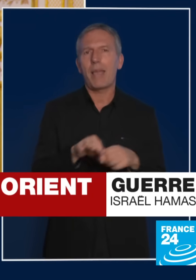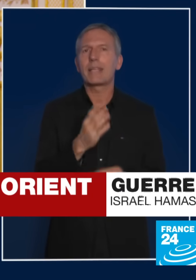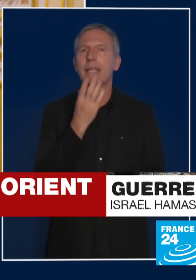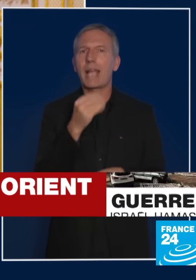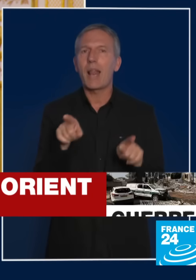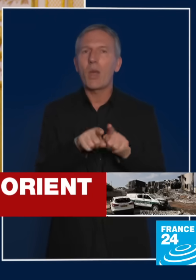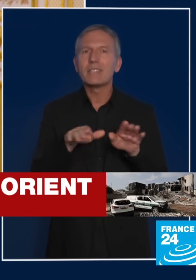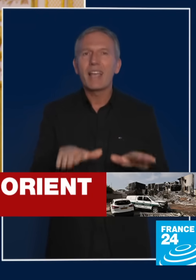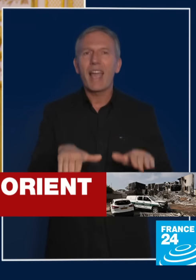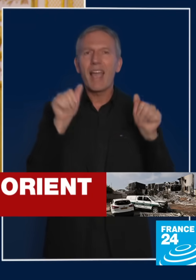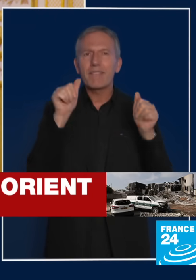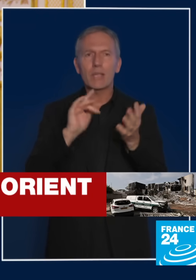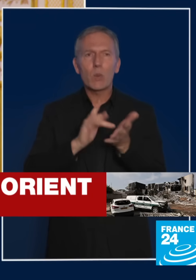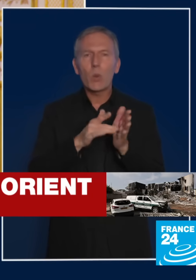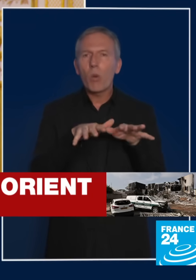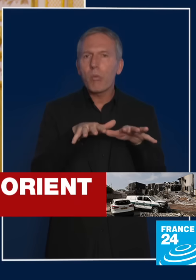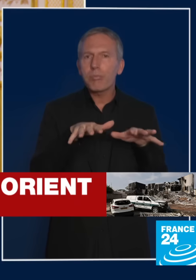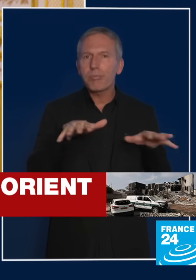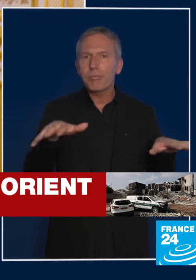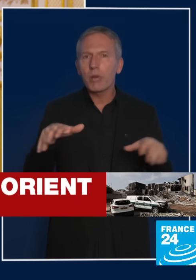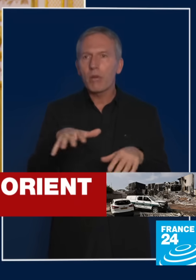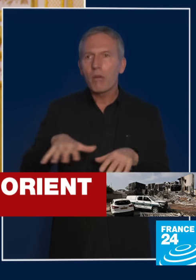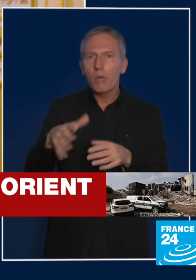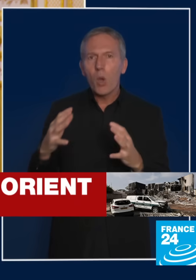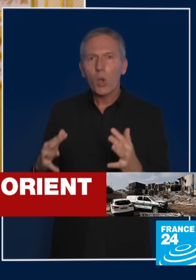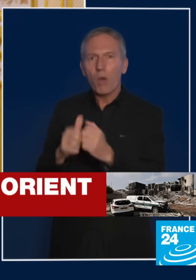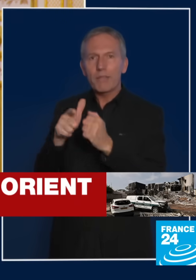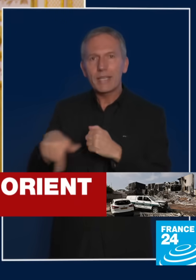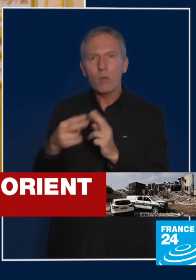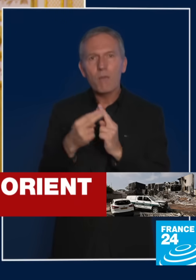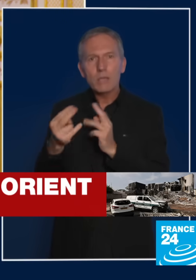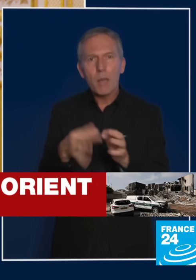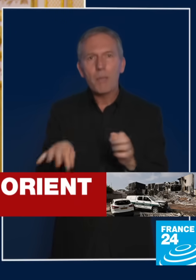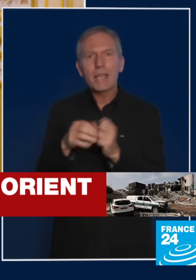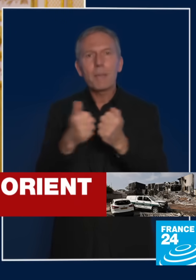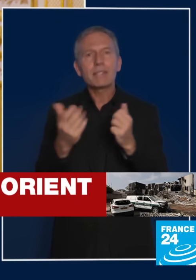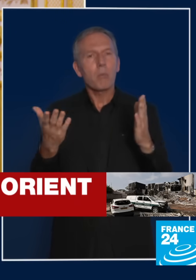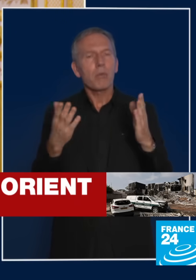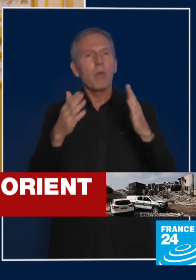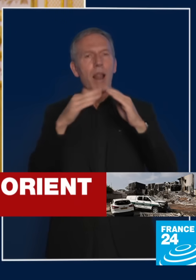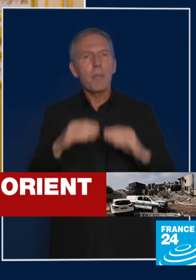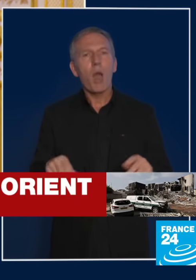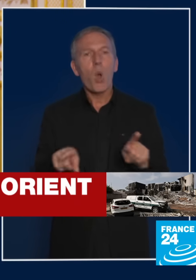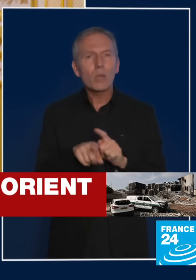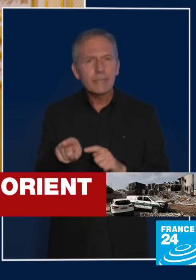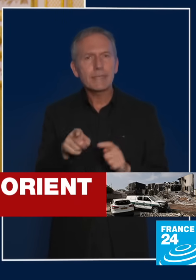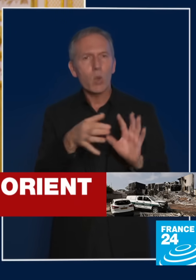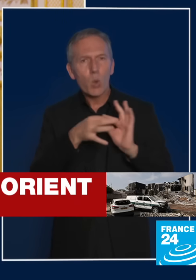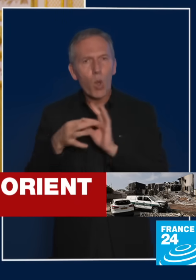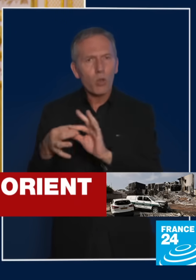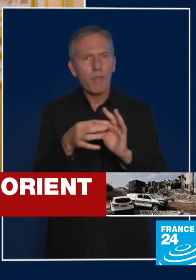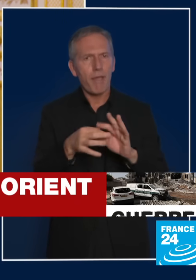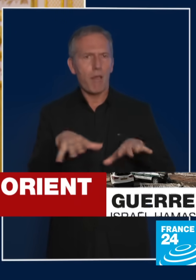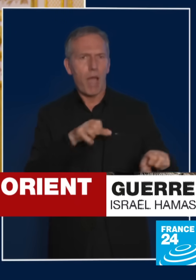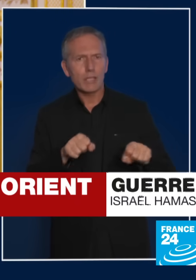éviter toute extension du conflit au pays voisin notamment au Liban et coordonner l'action humanitaire